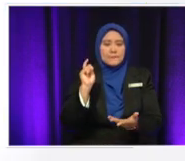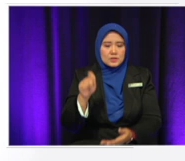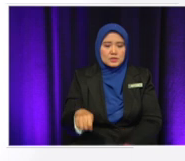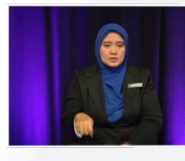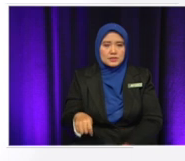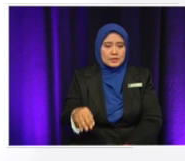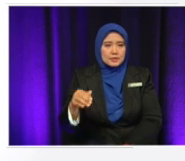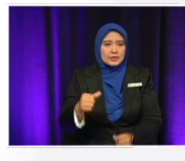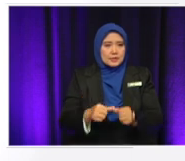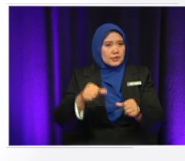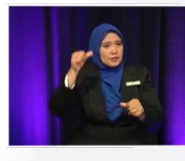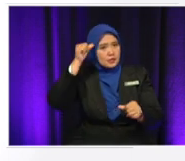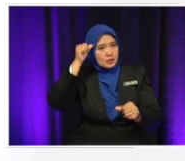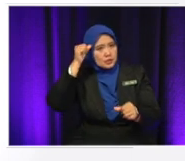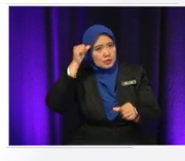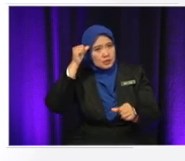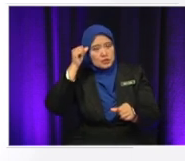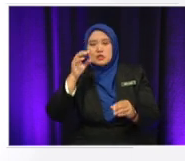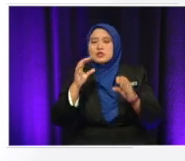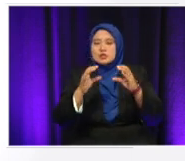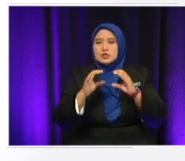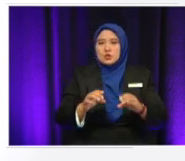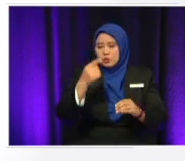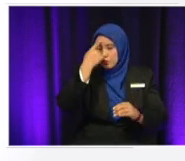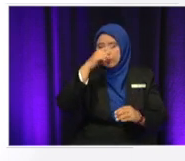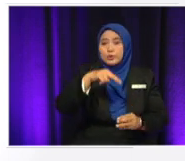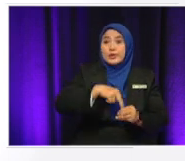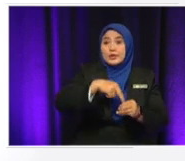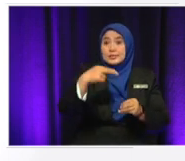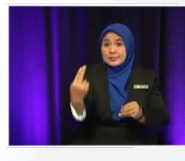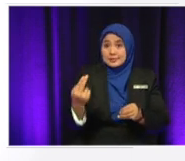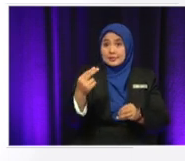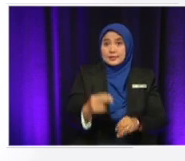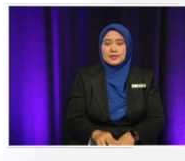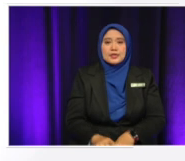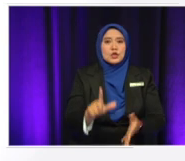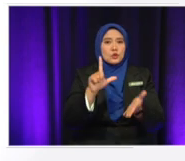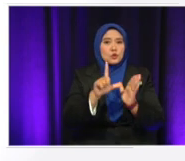semua menghasilkan logo oke yang pertama aktifkan